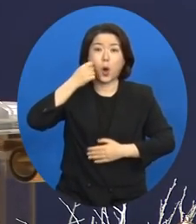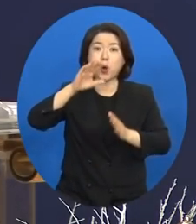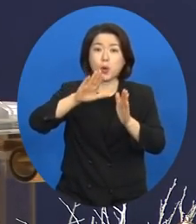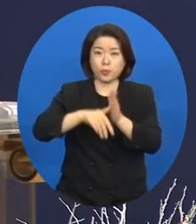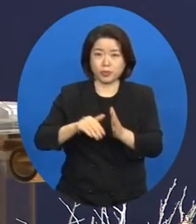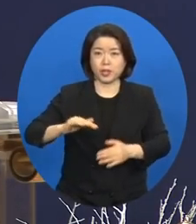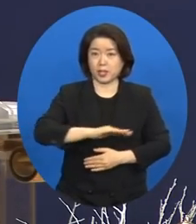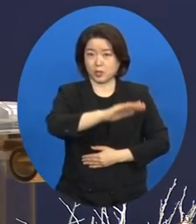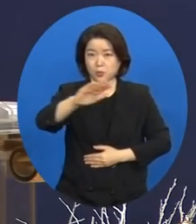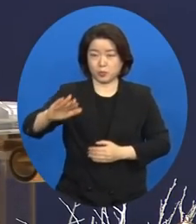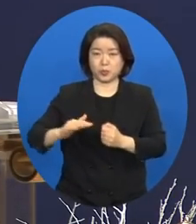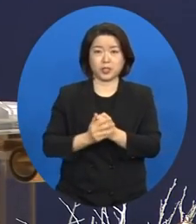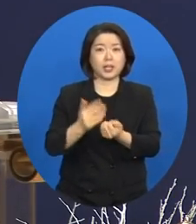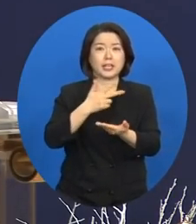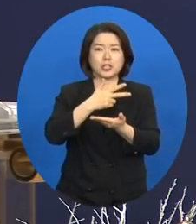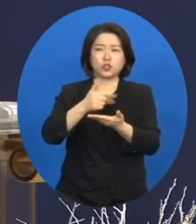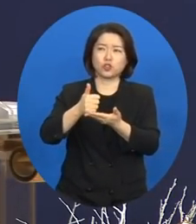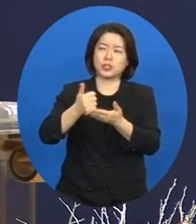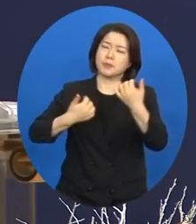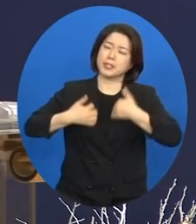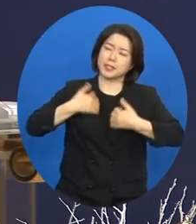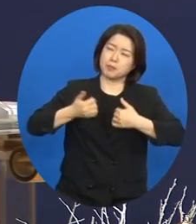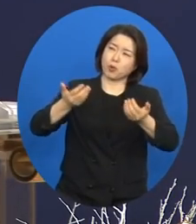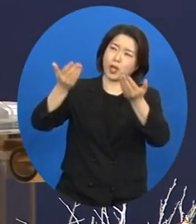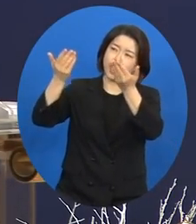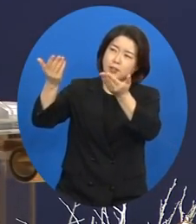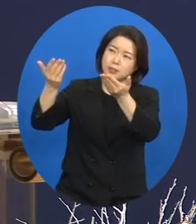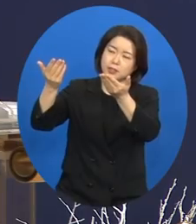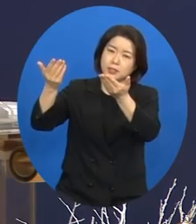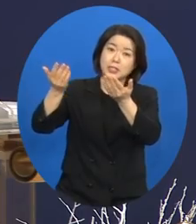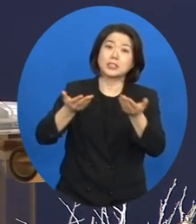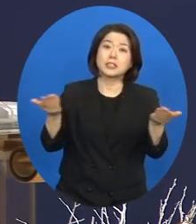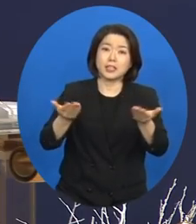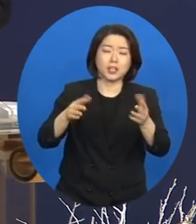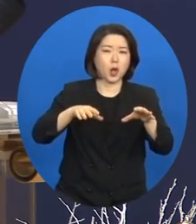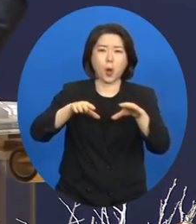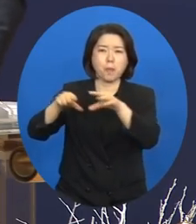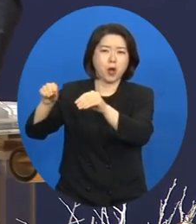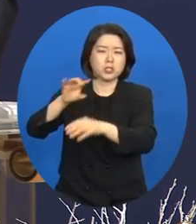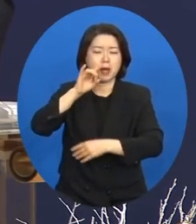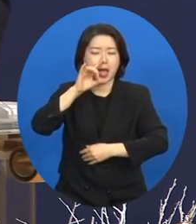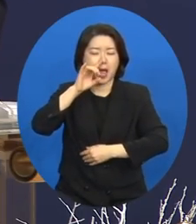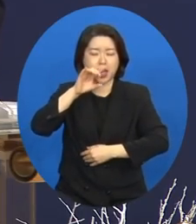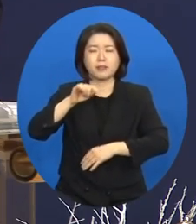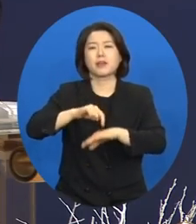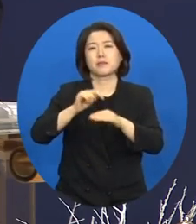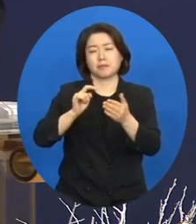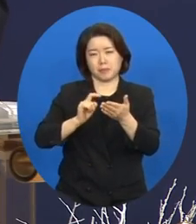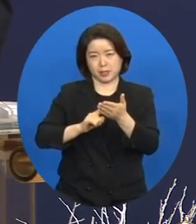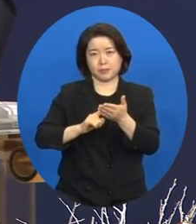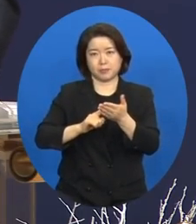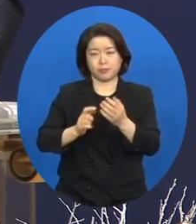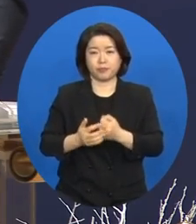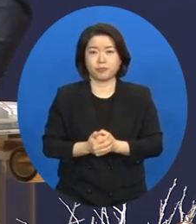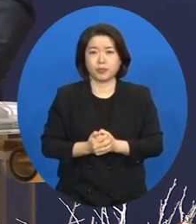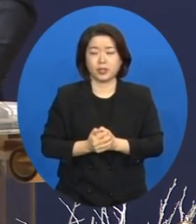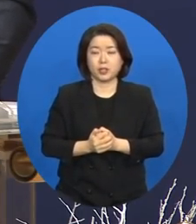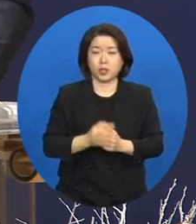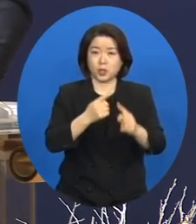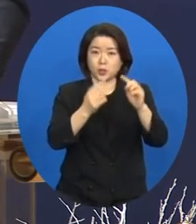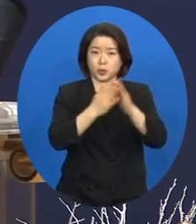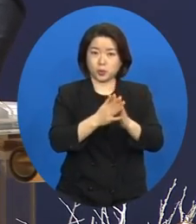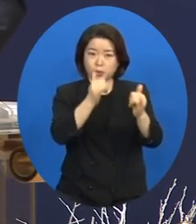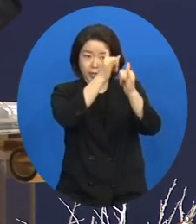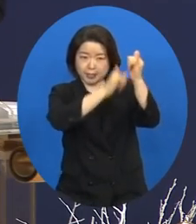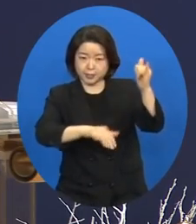우리가 주님을 기쁘시게 하는 일을 멈추어서는 안 된다라는 마음이 듭니다. 교회사 초기 역사를 보게